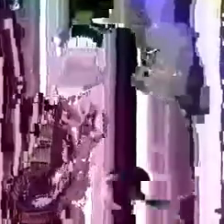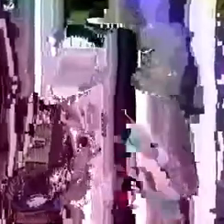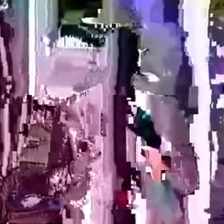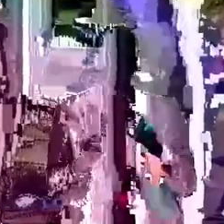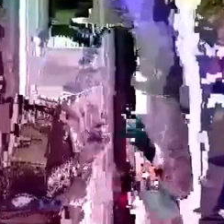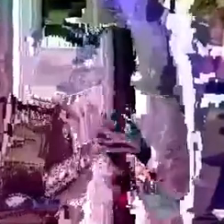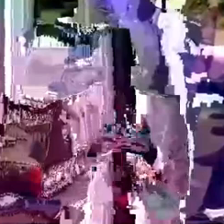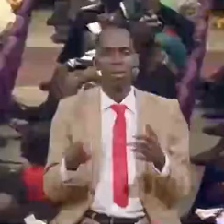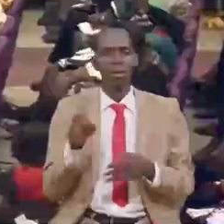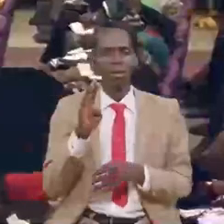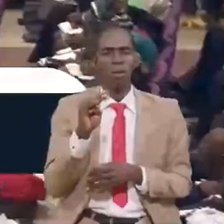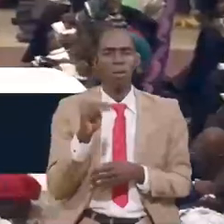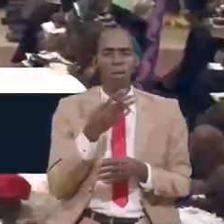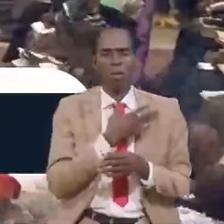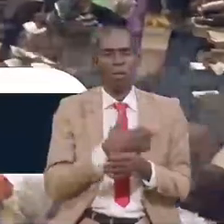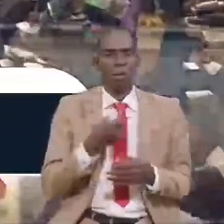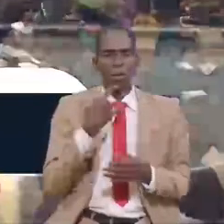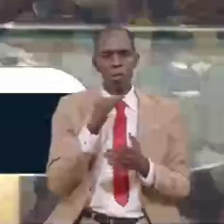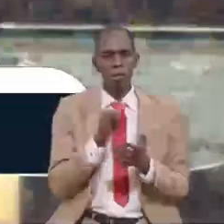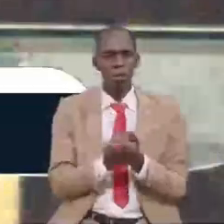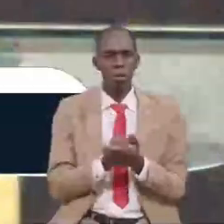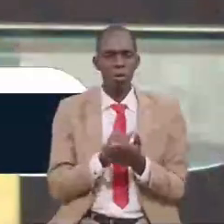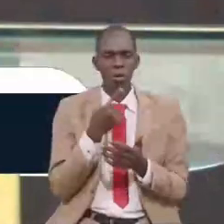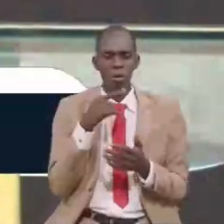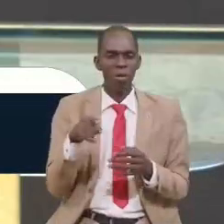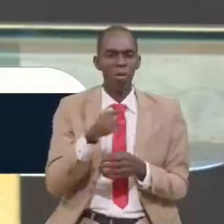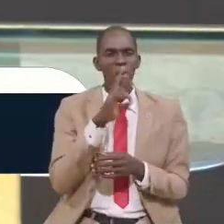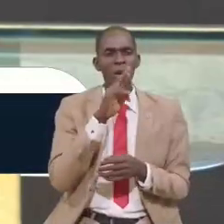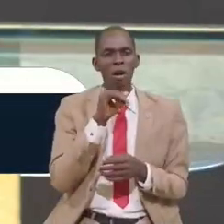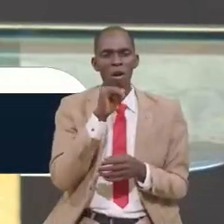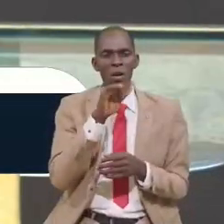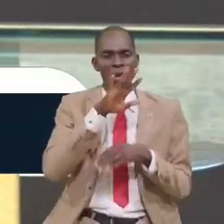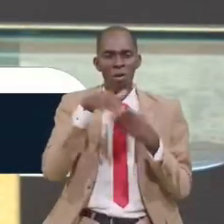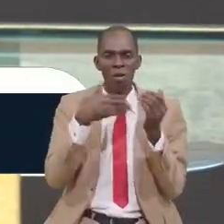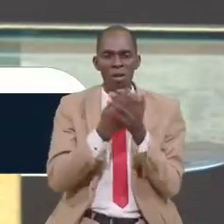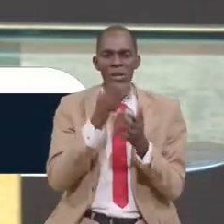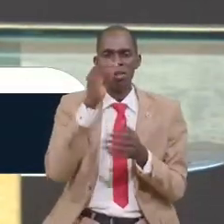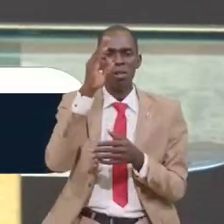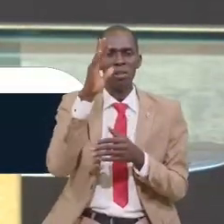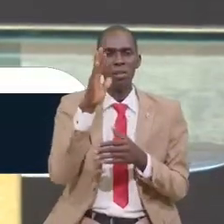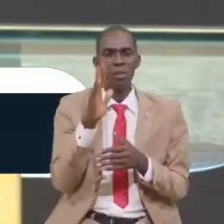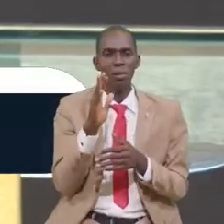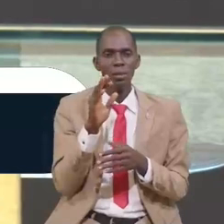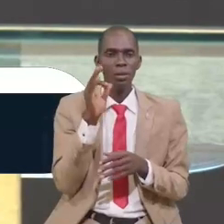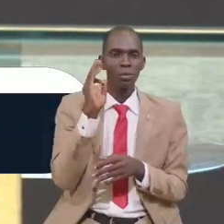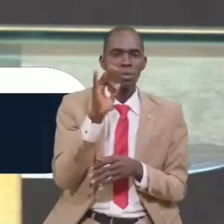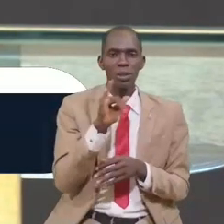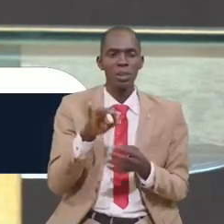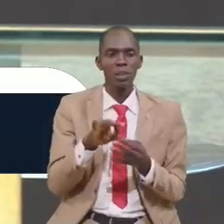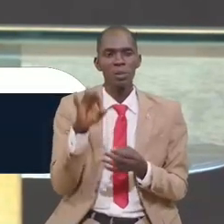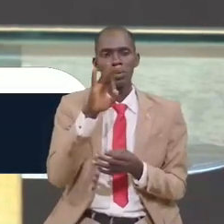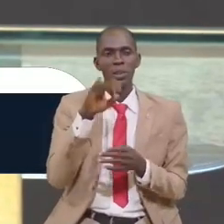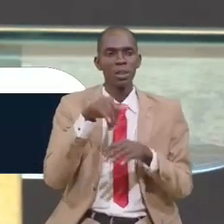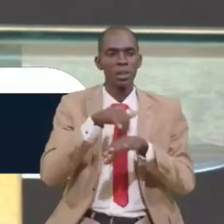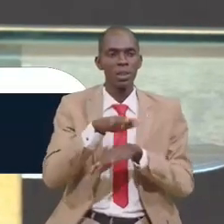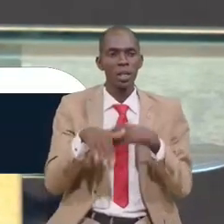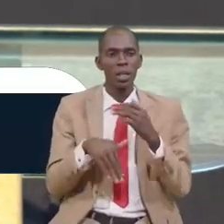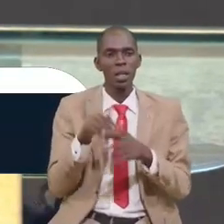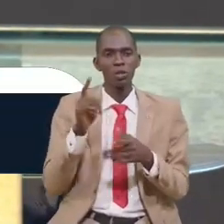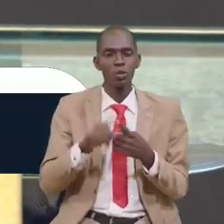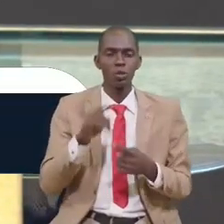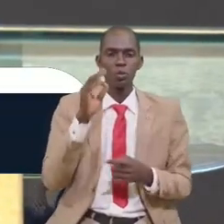Hébreux 1, 14. Ne sont-ils pas tous des esprits au service de